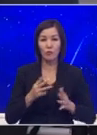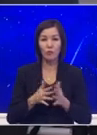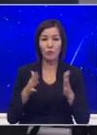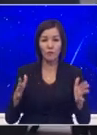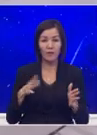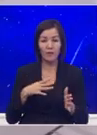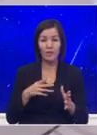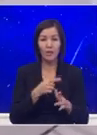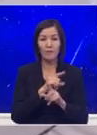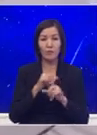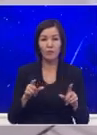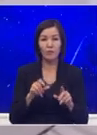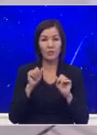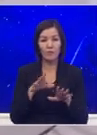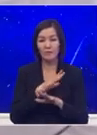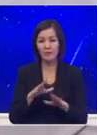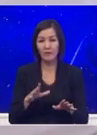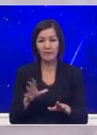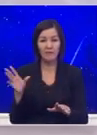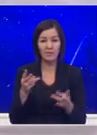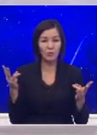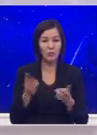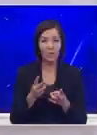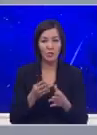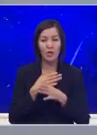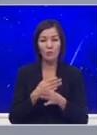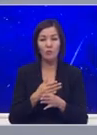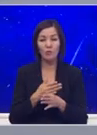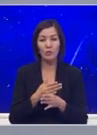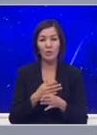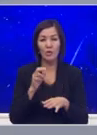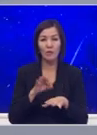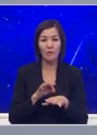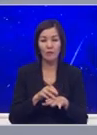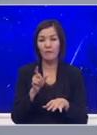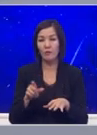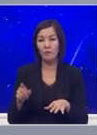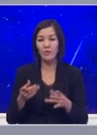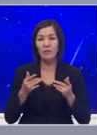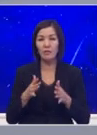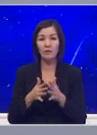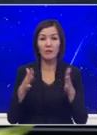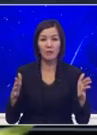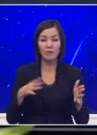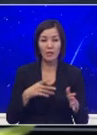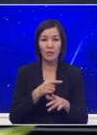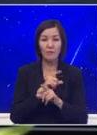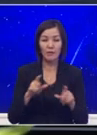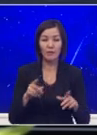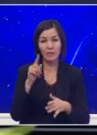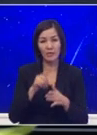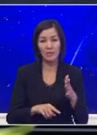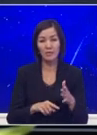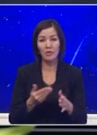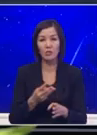размер и медучреждения не позволяют вместить всех нуждающихся в помощи пациентов а потому клинике требуется расширение медперсонал надеяться что